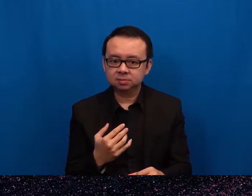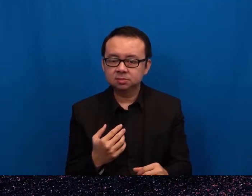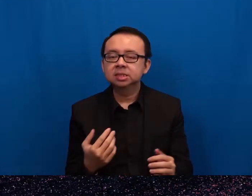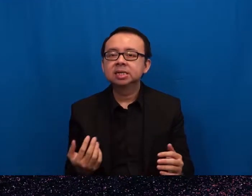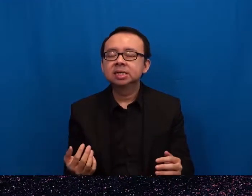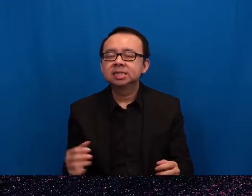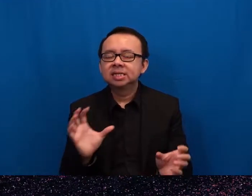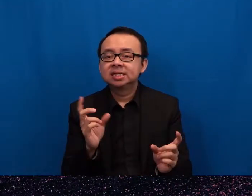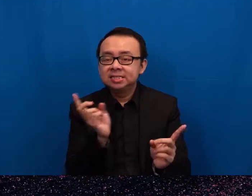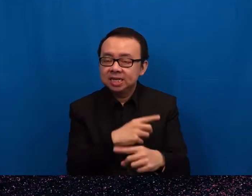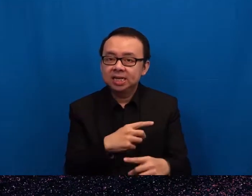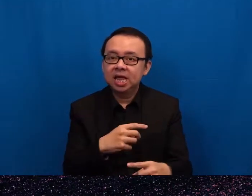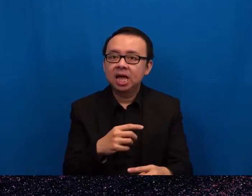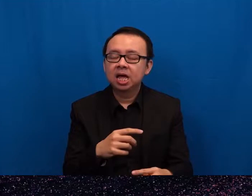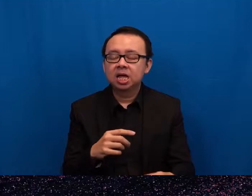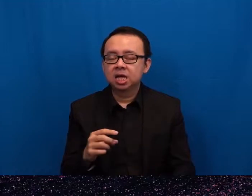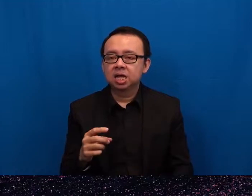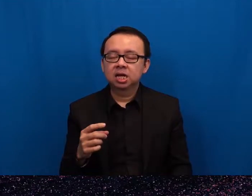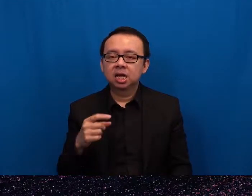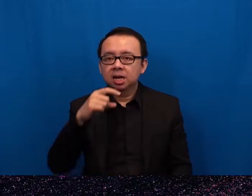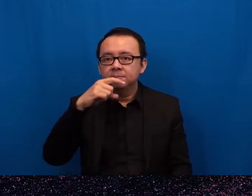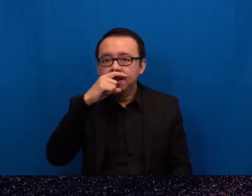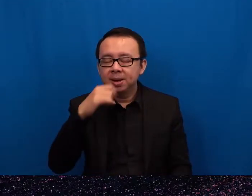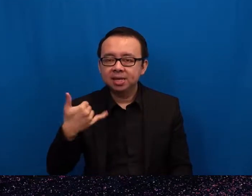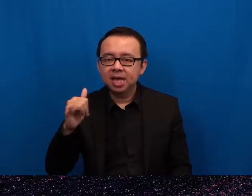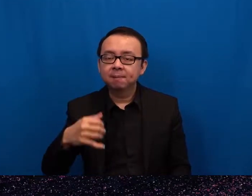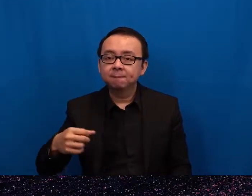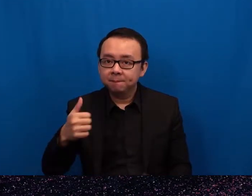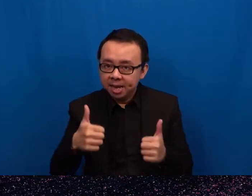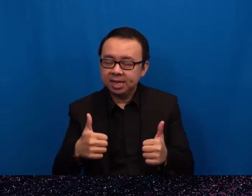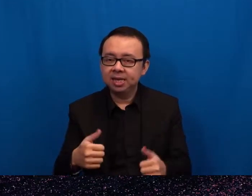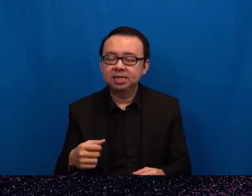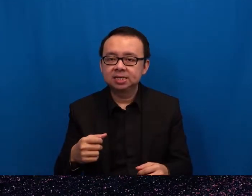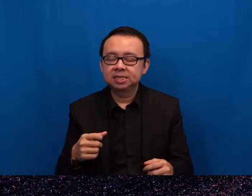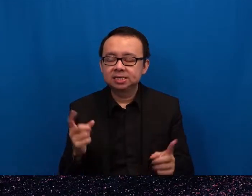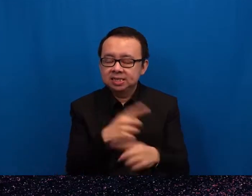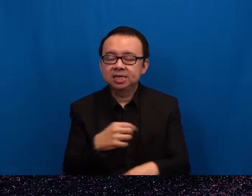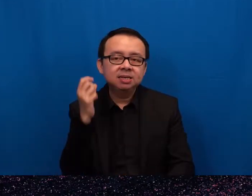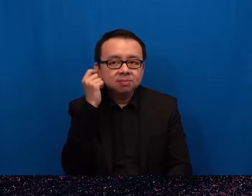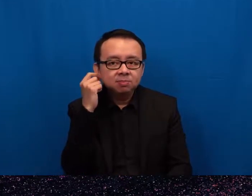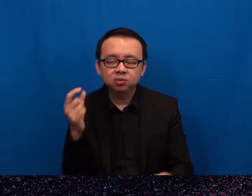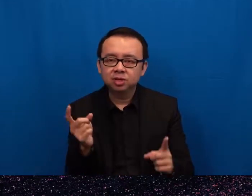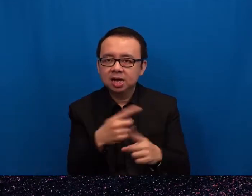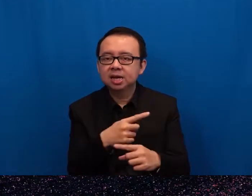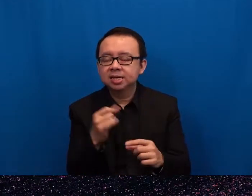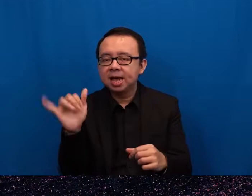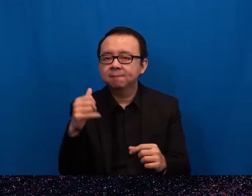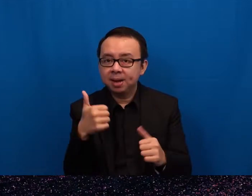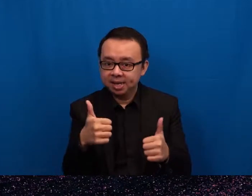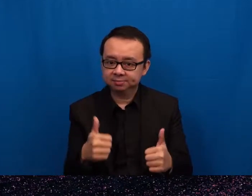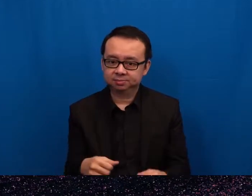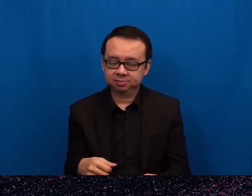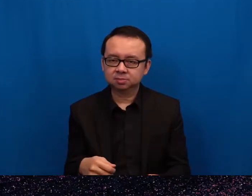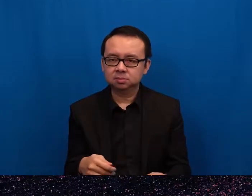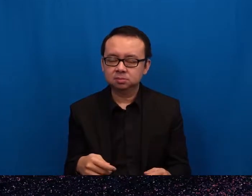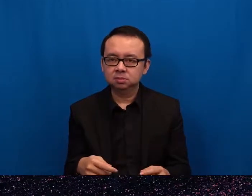Good wife. Good children, good parents. Good friends. Tapi kita punya mata tertuju